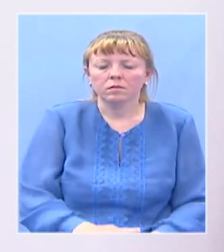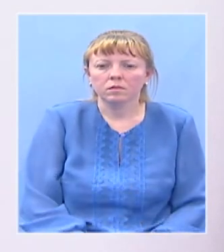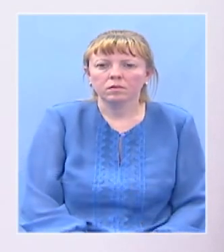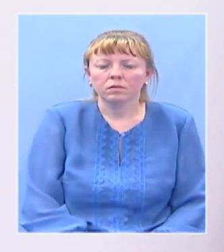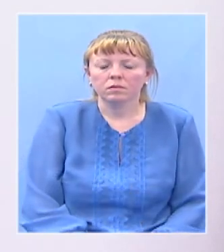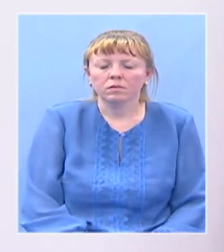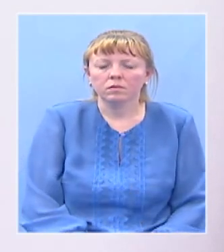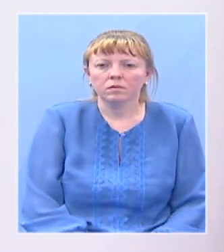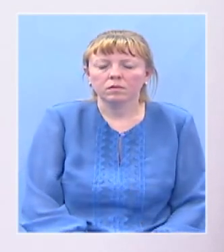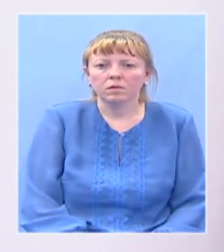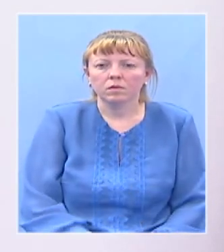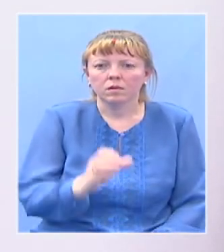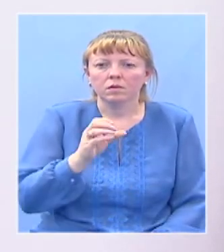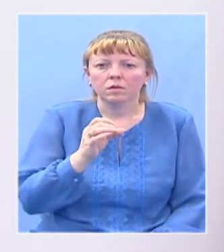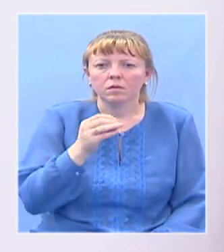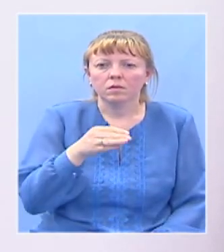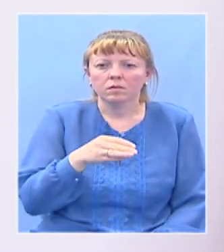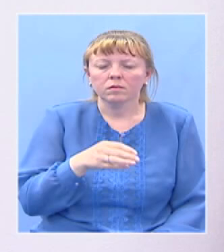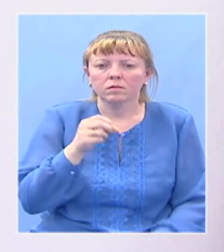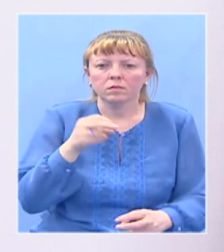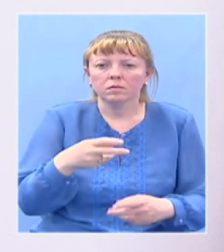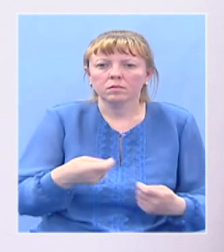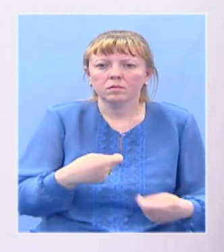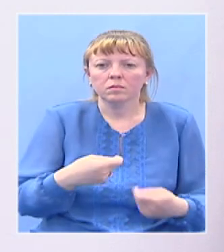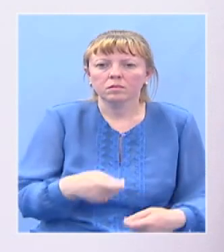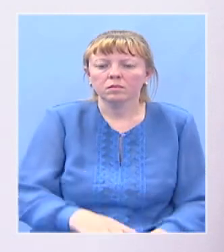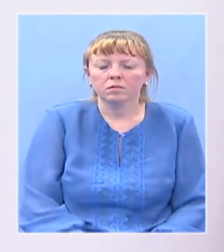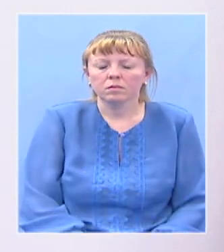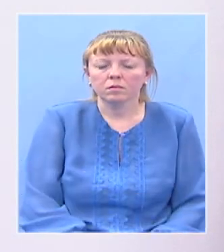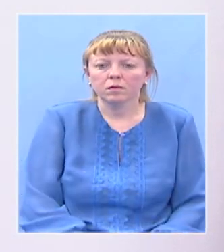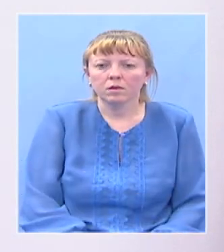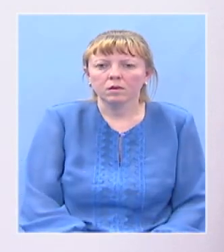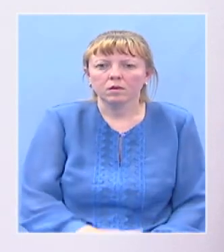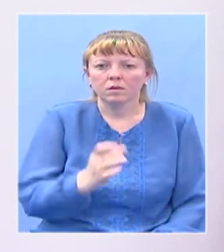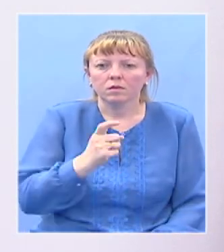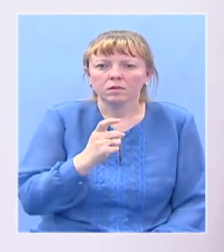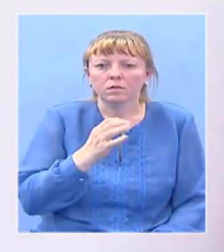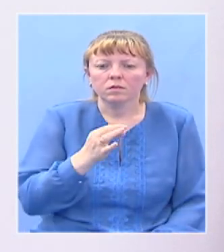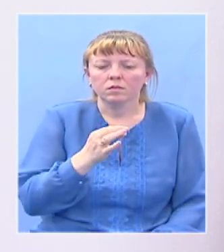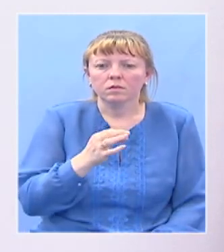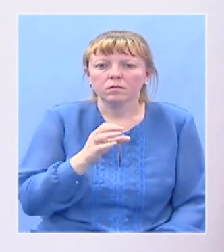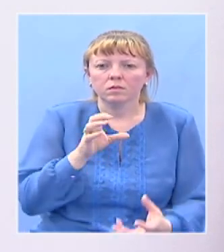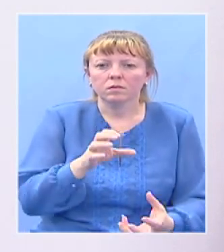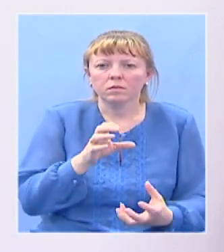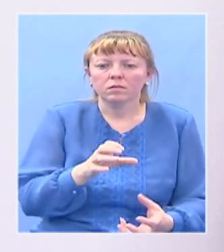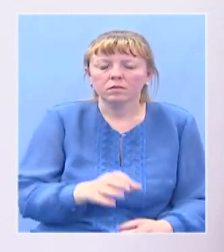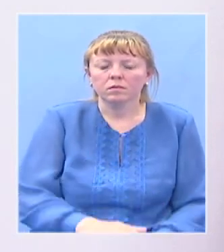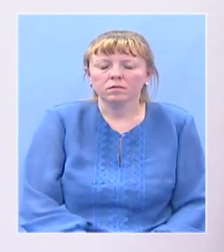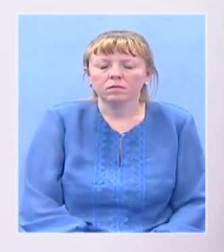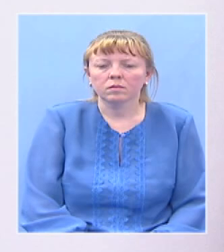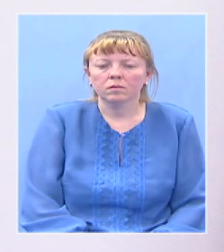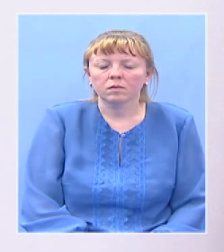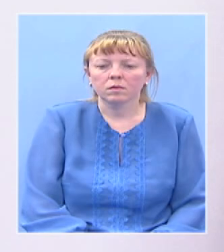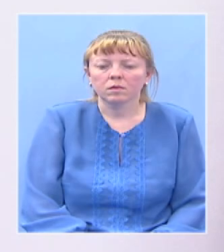также в комитете транспорта есть специальное управление ситуационного центра называется комитет транспорта и в